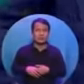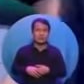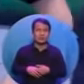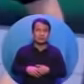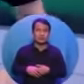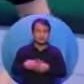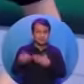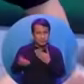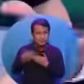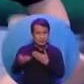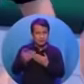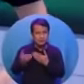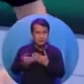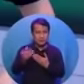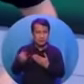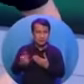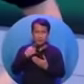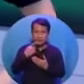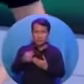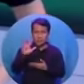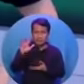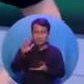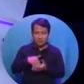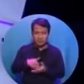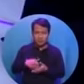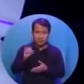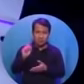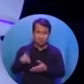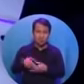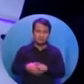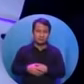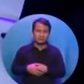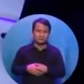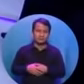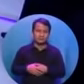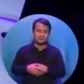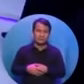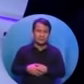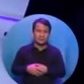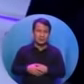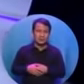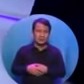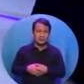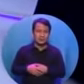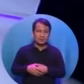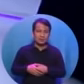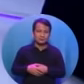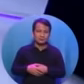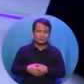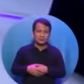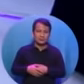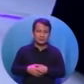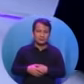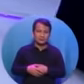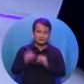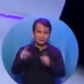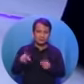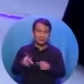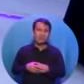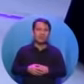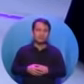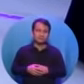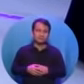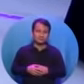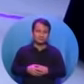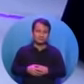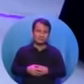Very simple. 5,000 agad. Plus panok. Meron na? Okay. Ito po. Ano pangalan? Ariza.